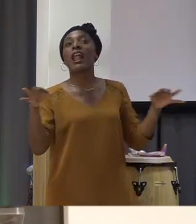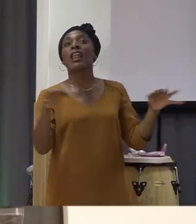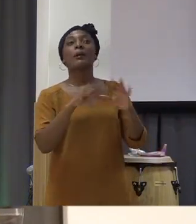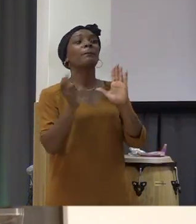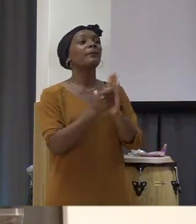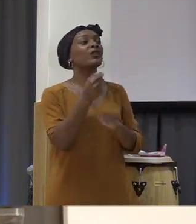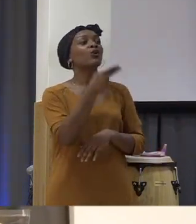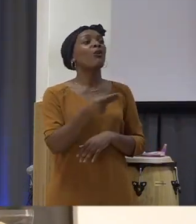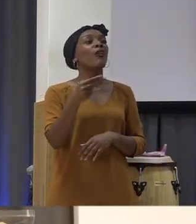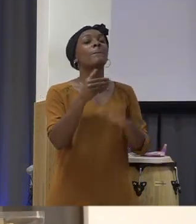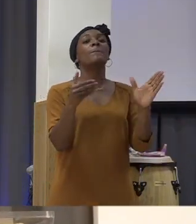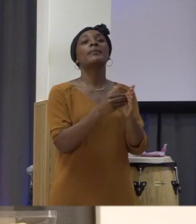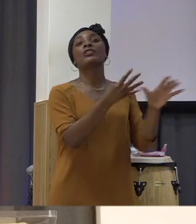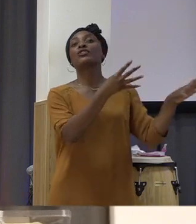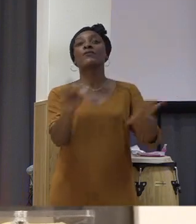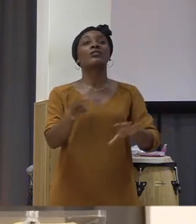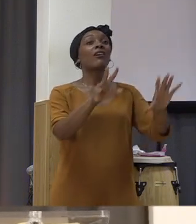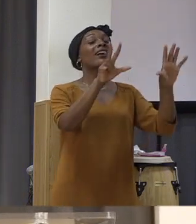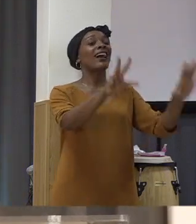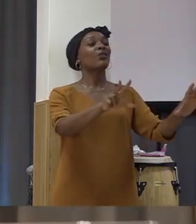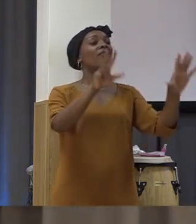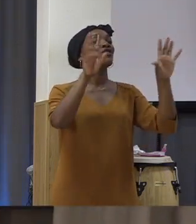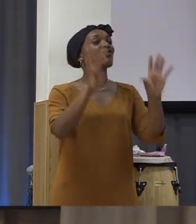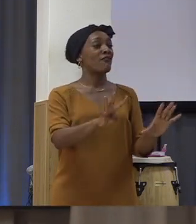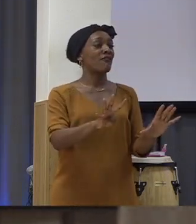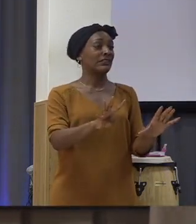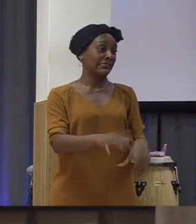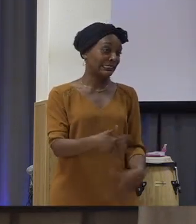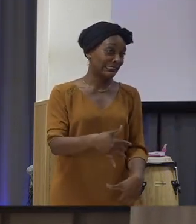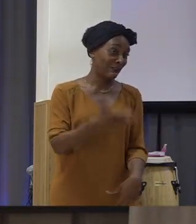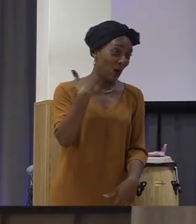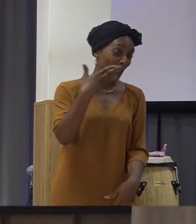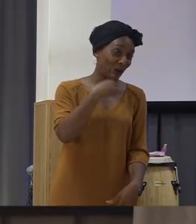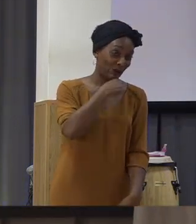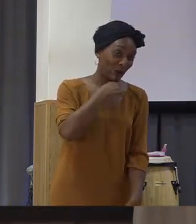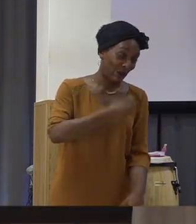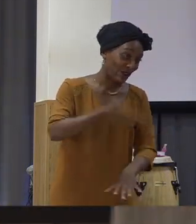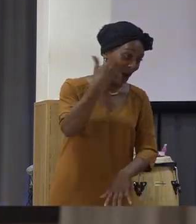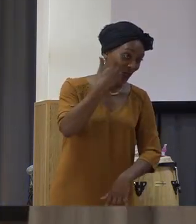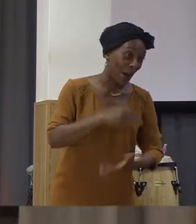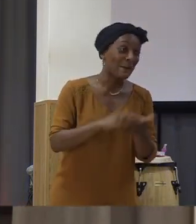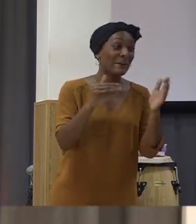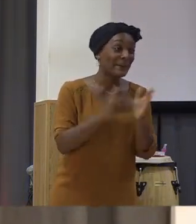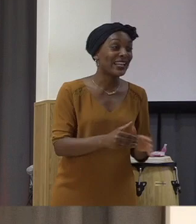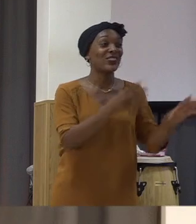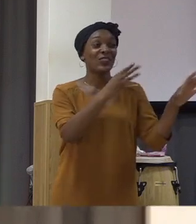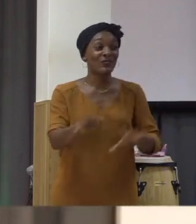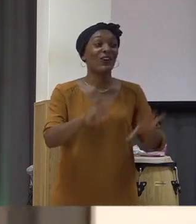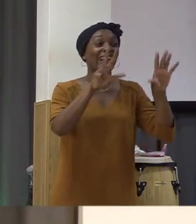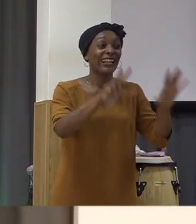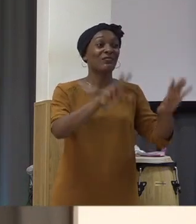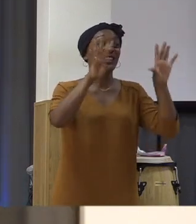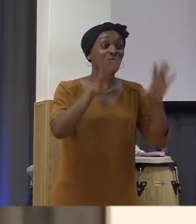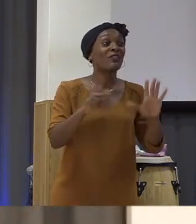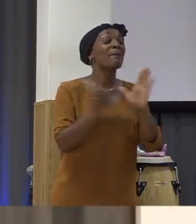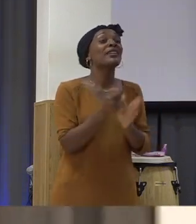novembre 1989. C'était le siècle dernier, oui, effectivement. Donc en 1989, au mois de novembre,